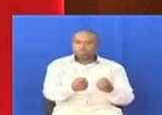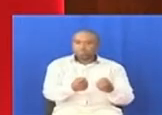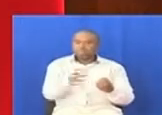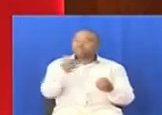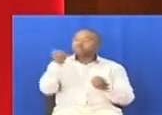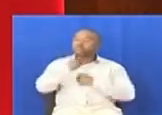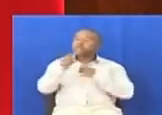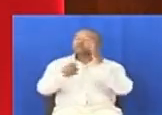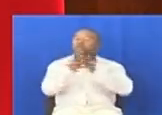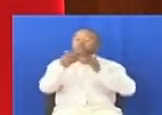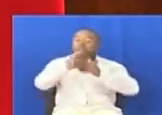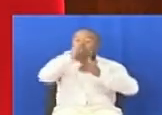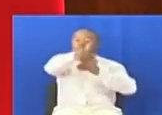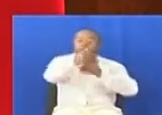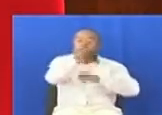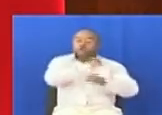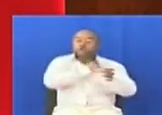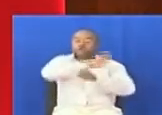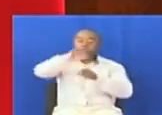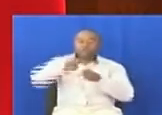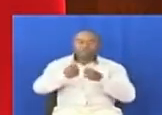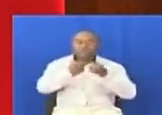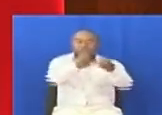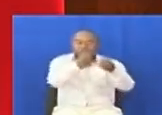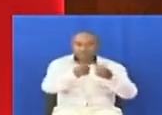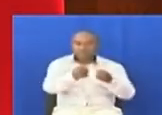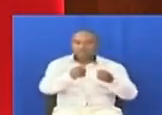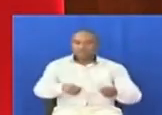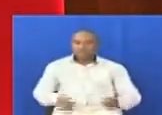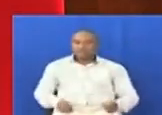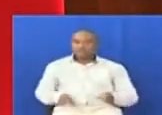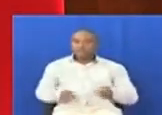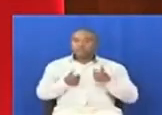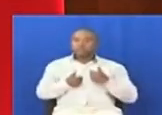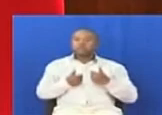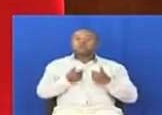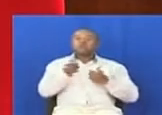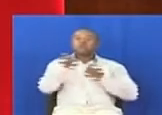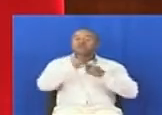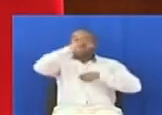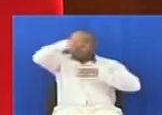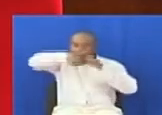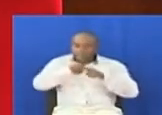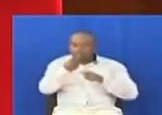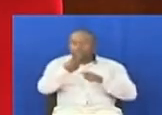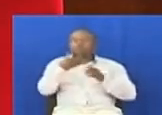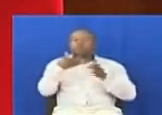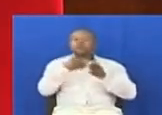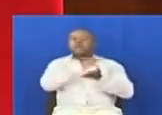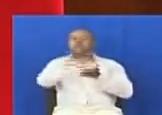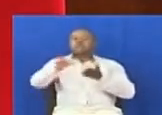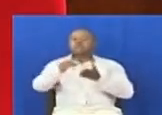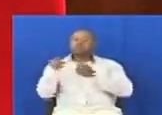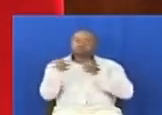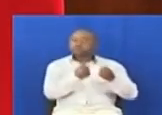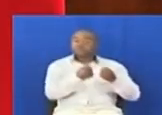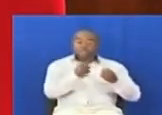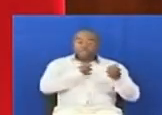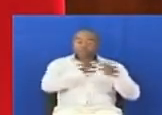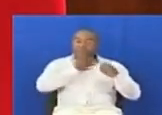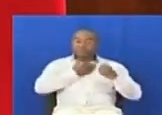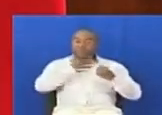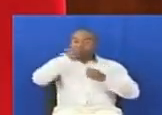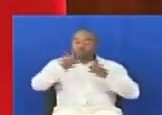madereva wa nchi nyingine wanapeleka huko, lakini madereva wa kule wanaingia mpaka bandarini Dar es Salaam. Hawa wa kwetu